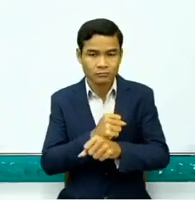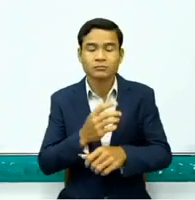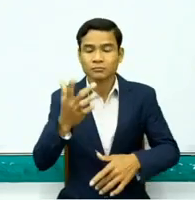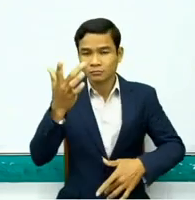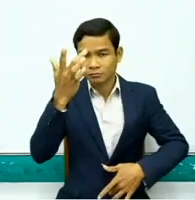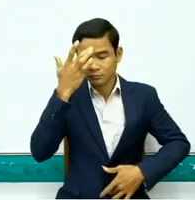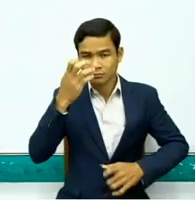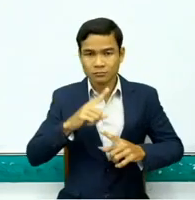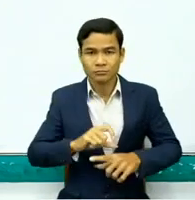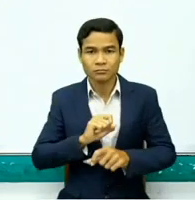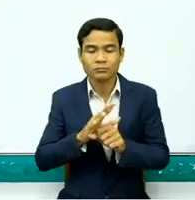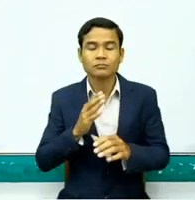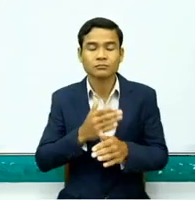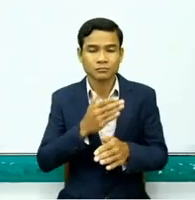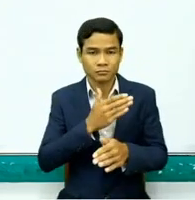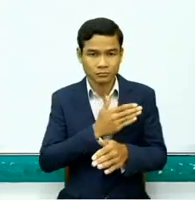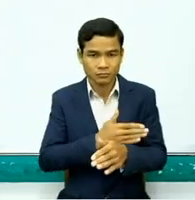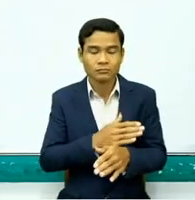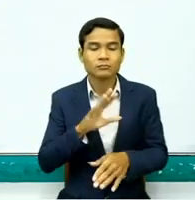COVID-19